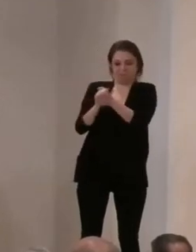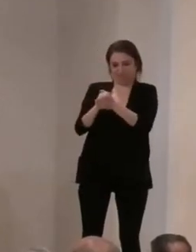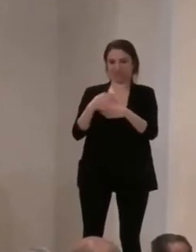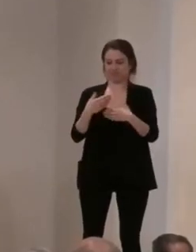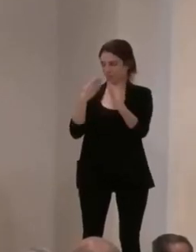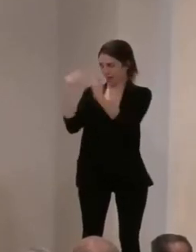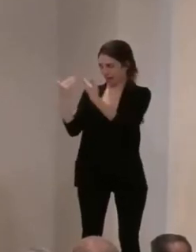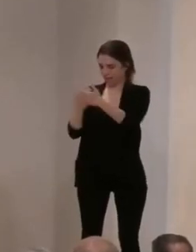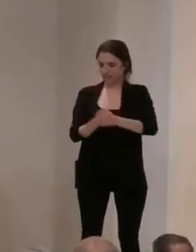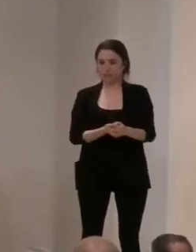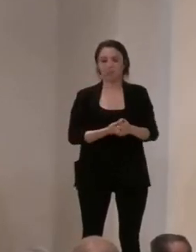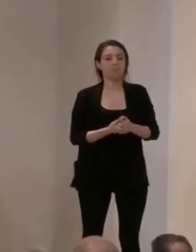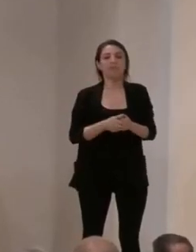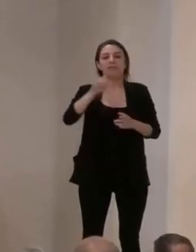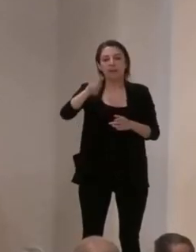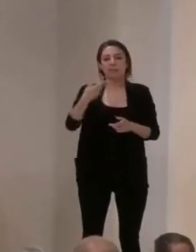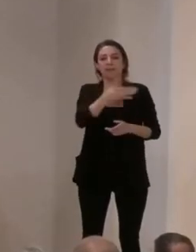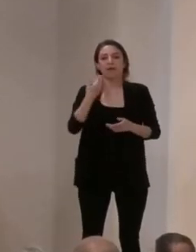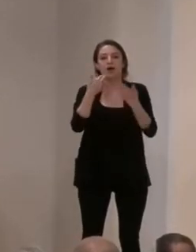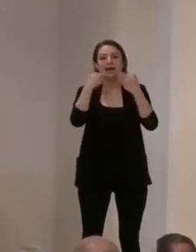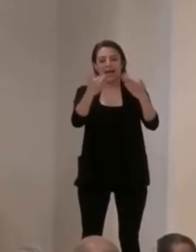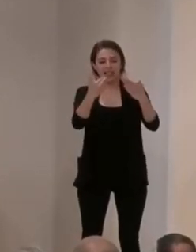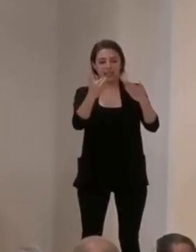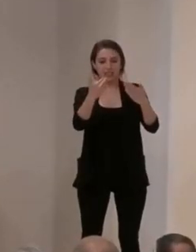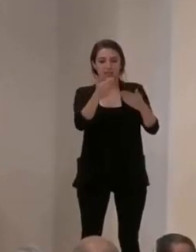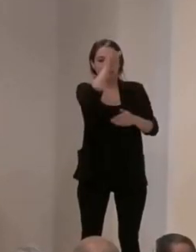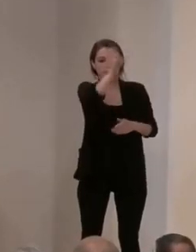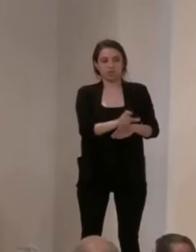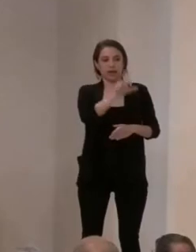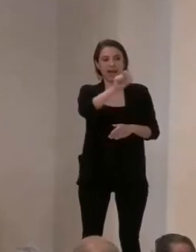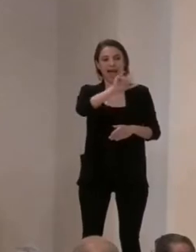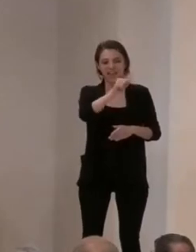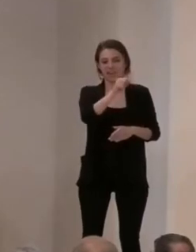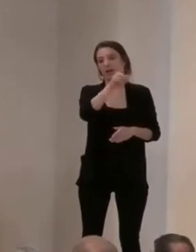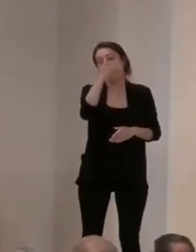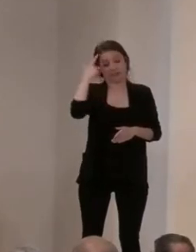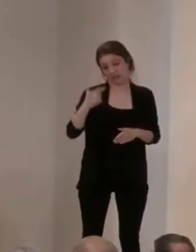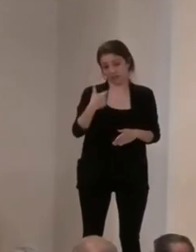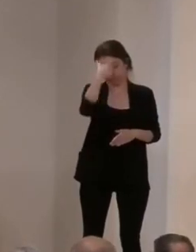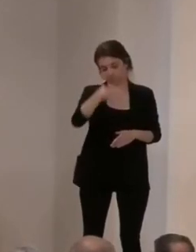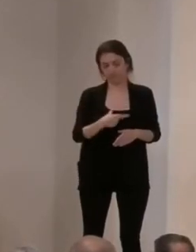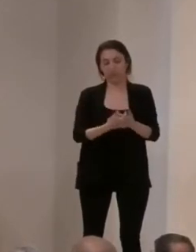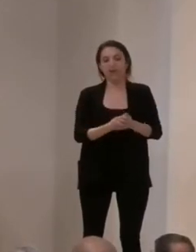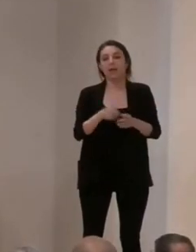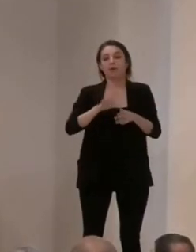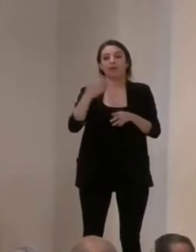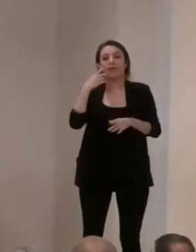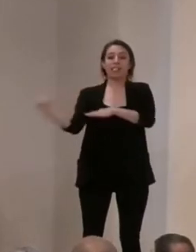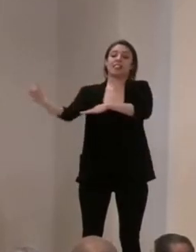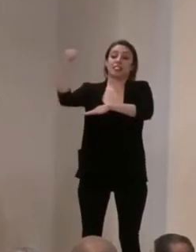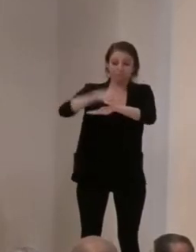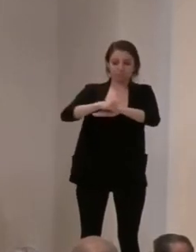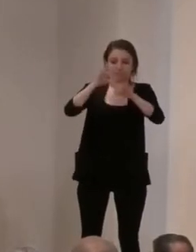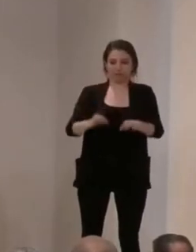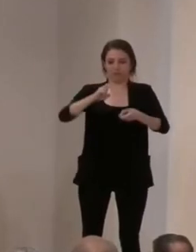acabar, no puc deixar de donar les gràcies a la senyora Laia Altadill, que ha vingut expressament des